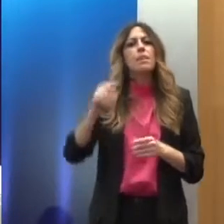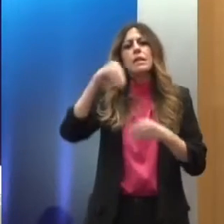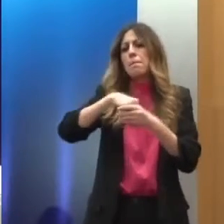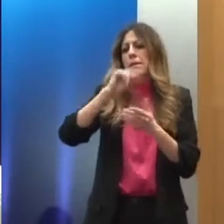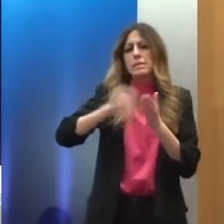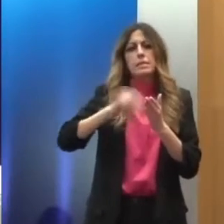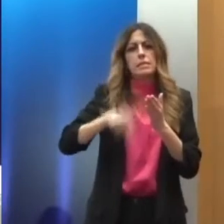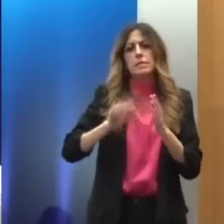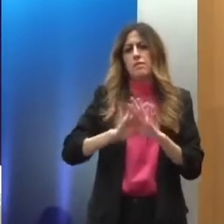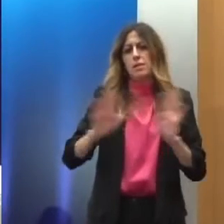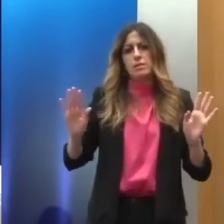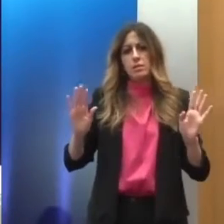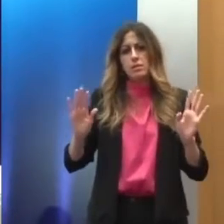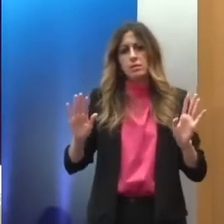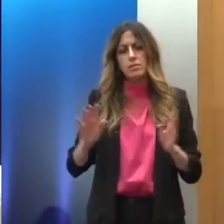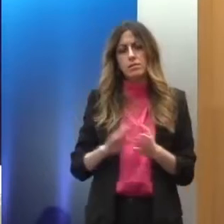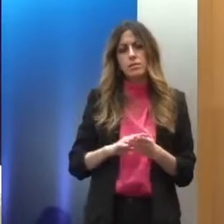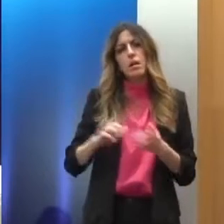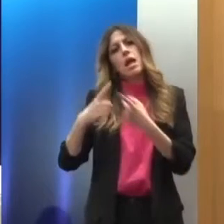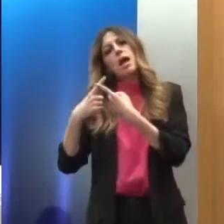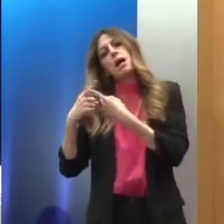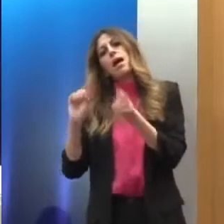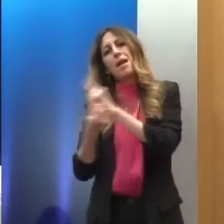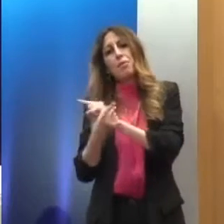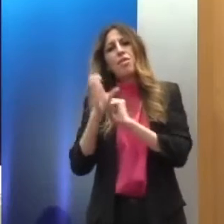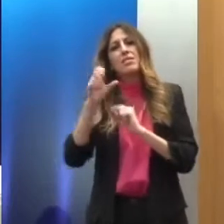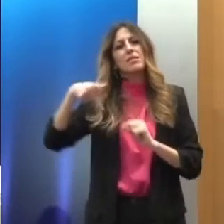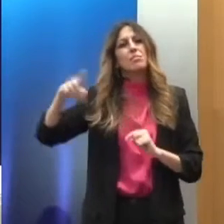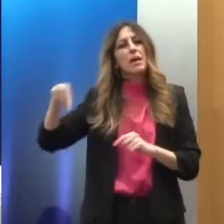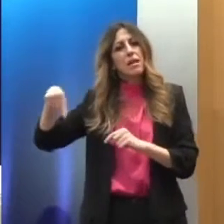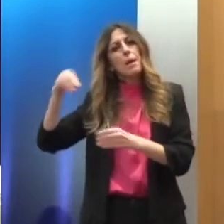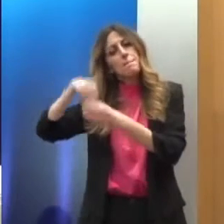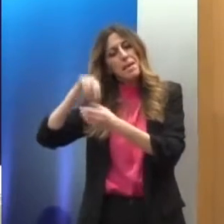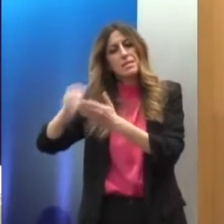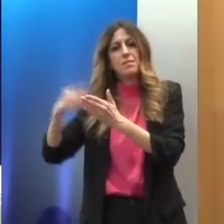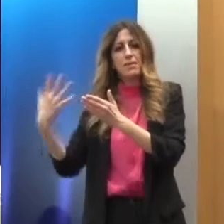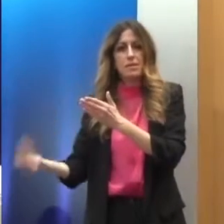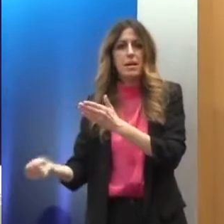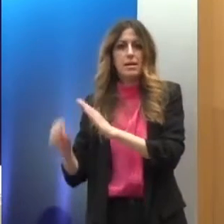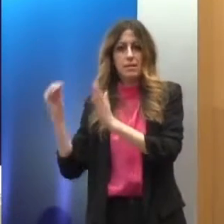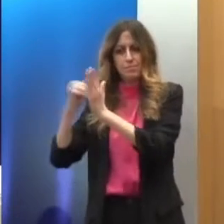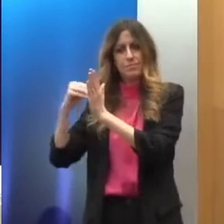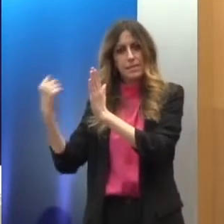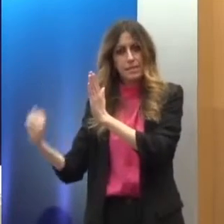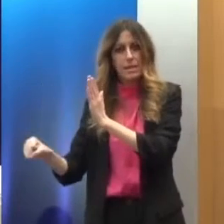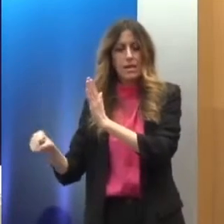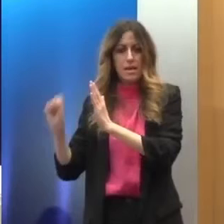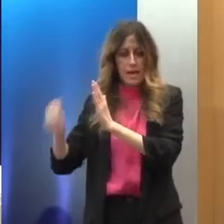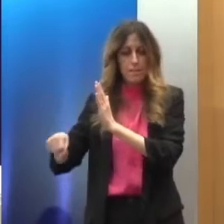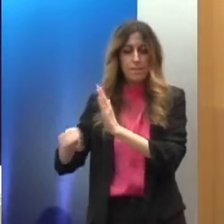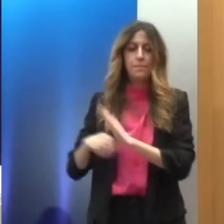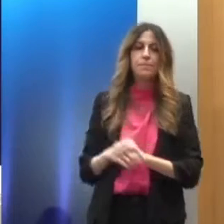σύμβαση, σε αντίθεση με τις ΕΠΤ που ακούσαμε νωρίτερα, και έχει δύο